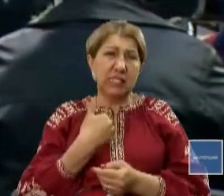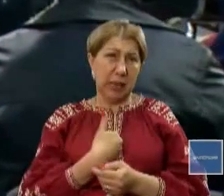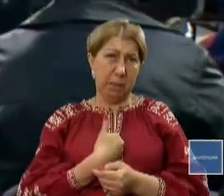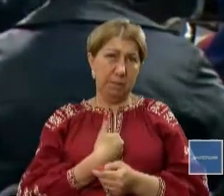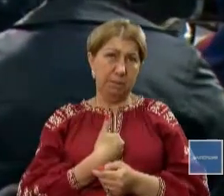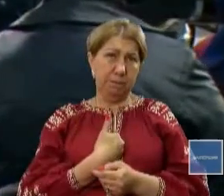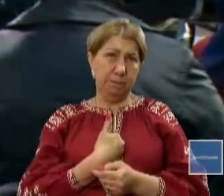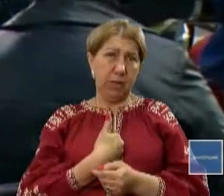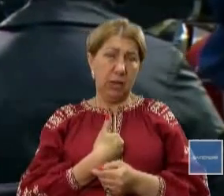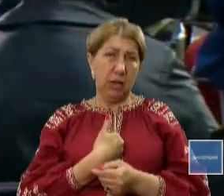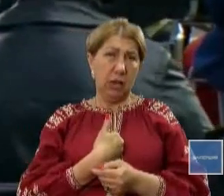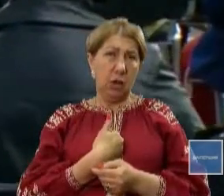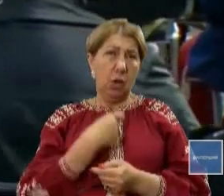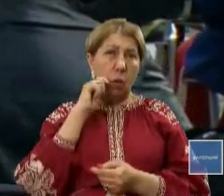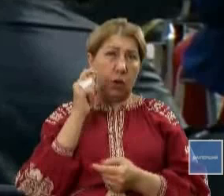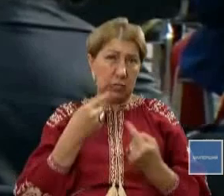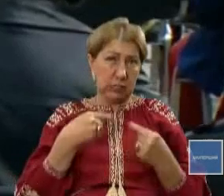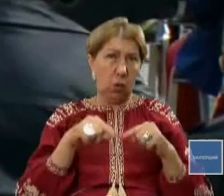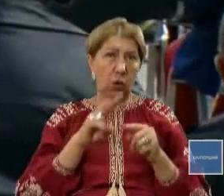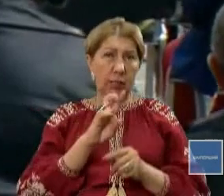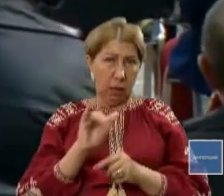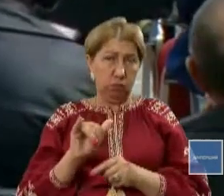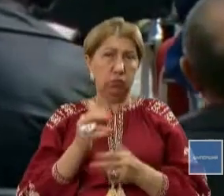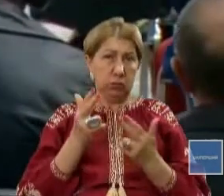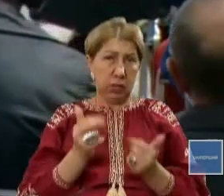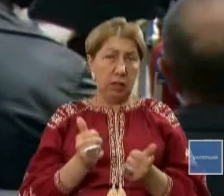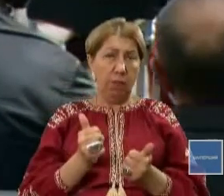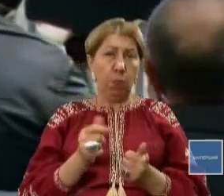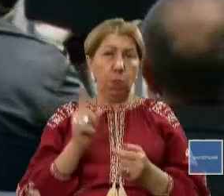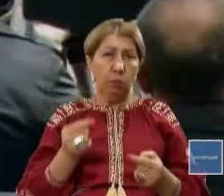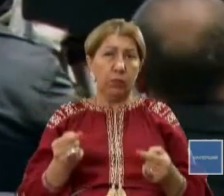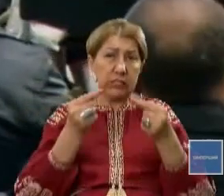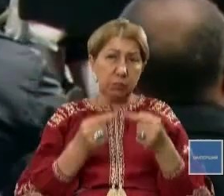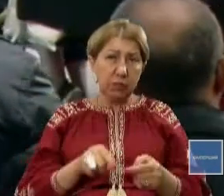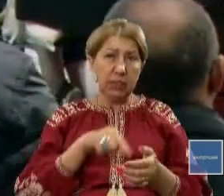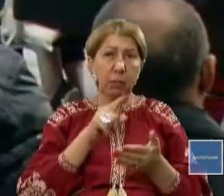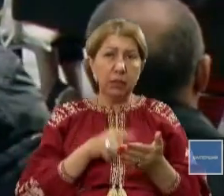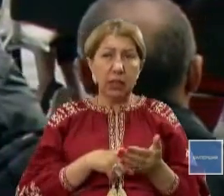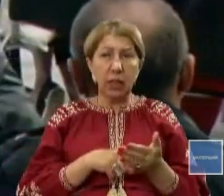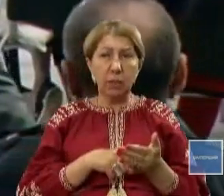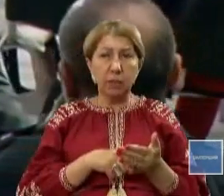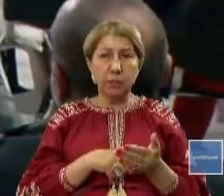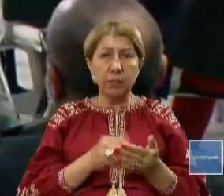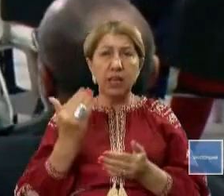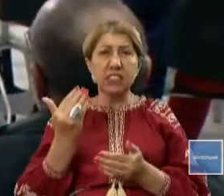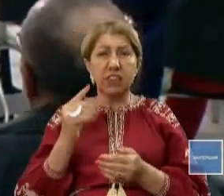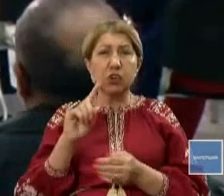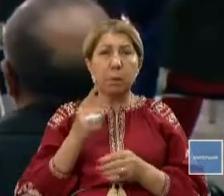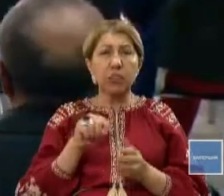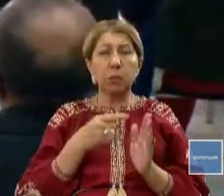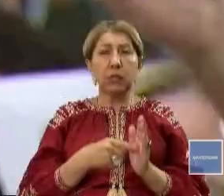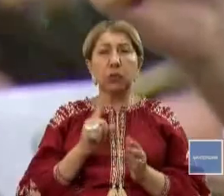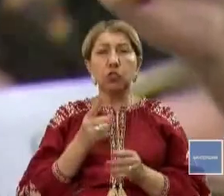НАБУ – український орган. А вже ж, питання просто, воно співпадає. Дещо співпадає з вашим першим питанням,